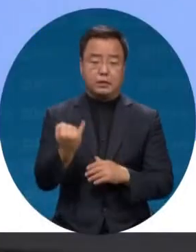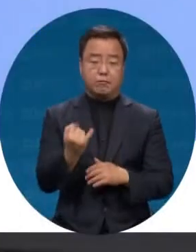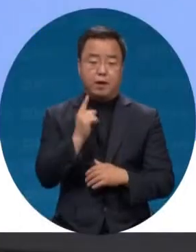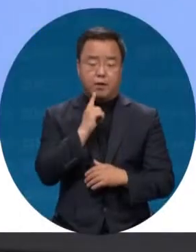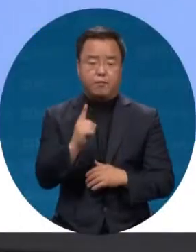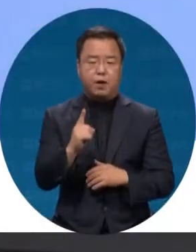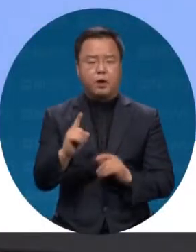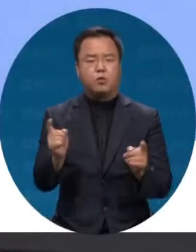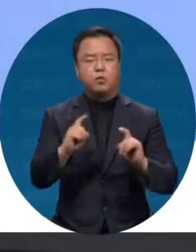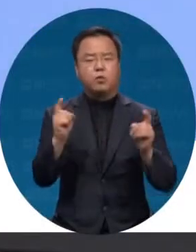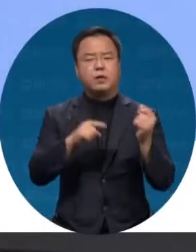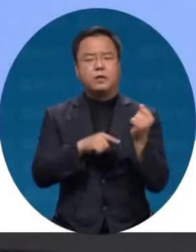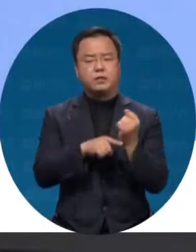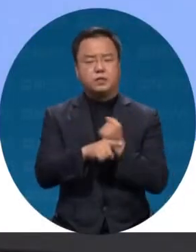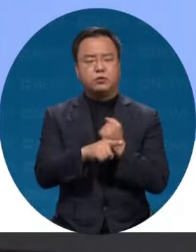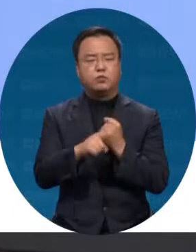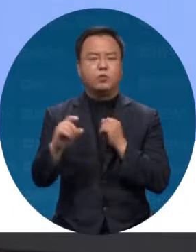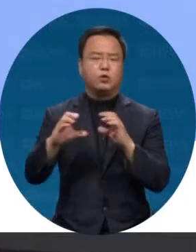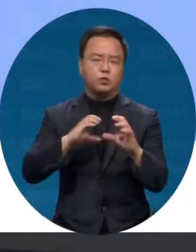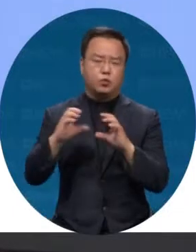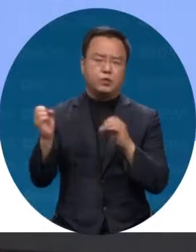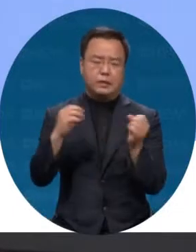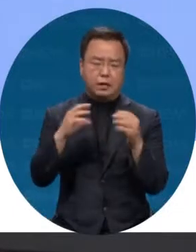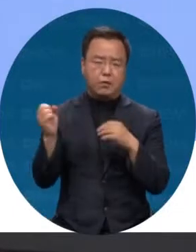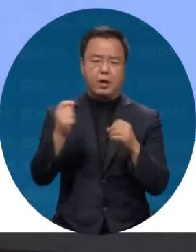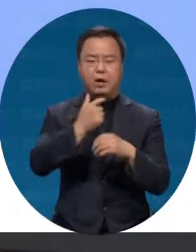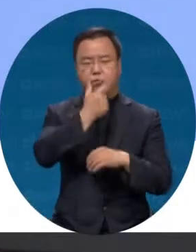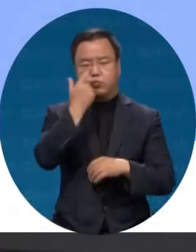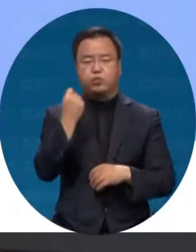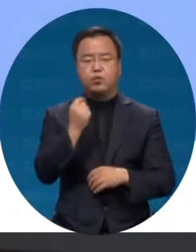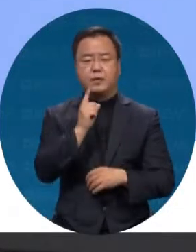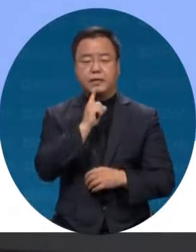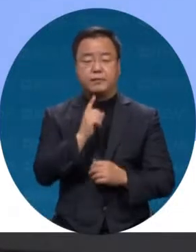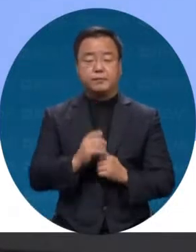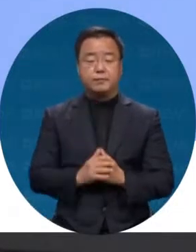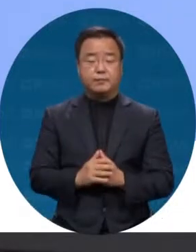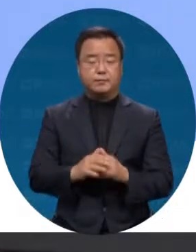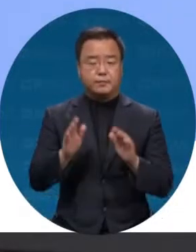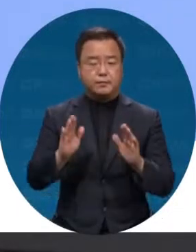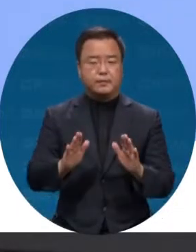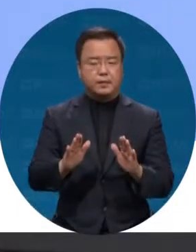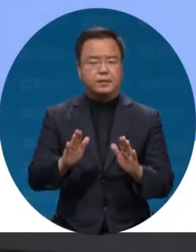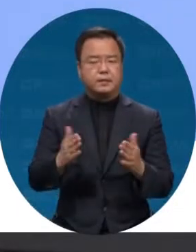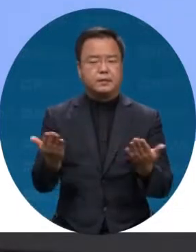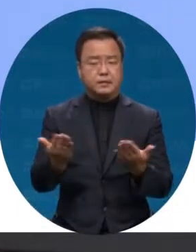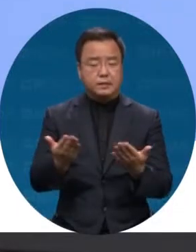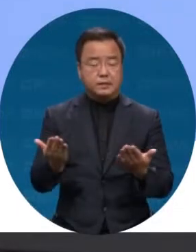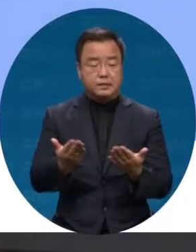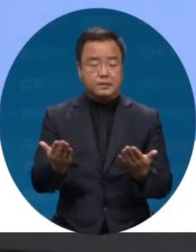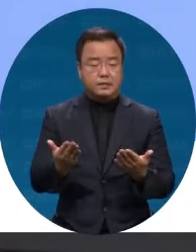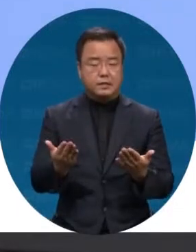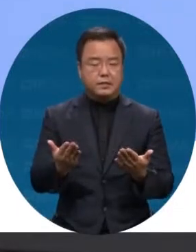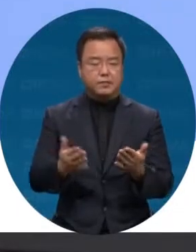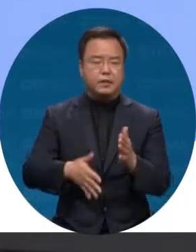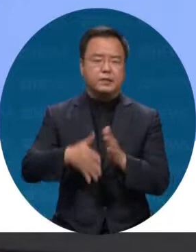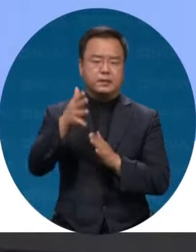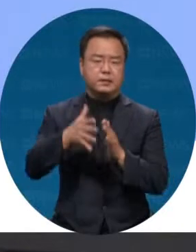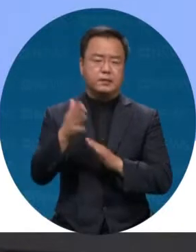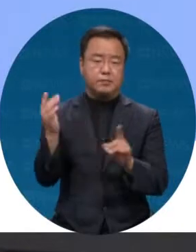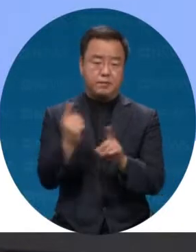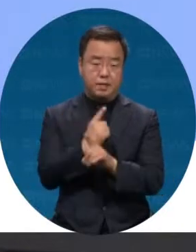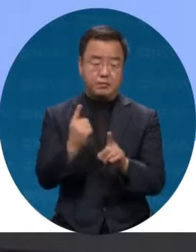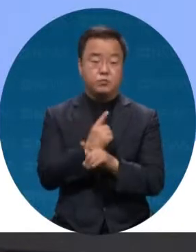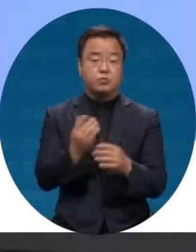소통이라고 간략하게 말을 하기도 했습니다 2 제목 그린 스마트 스쿨 사업은 말 그대로 슥 시설을 탈바꿈 해 주는